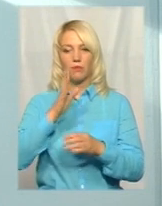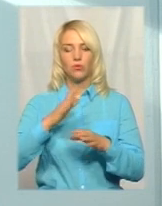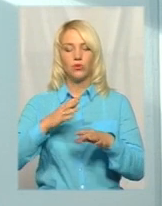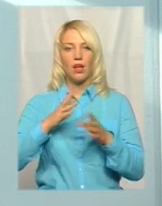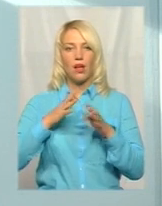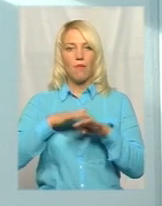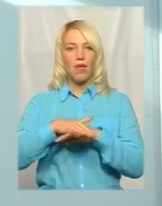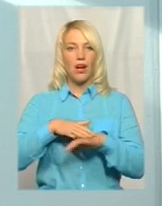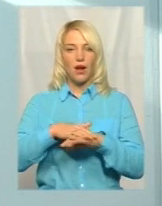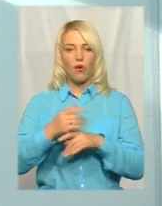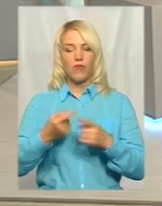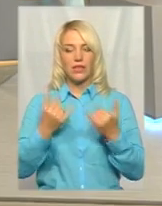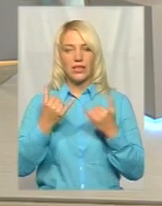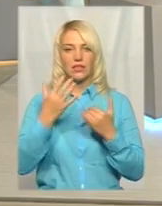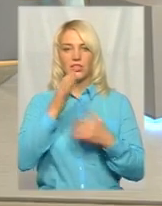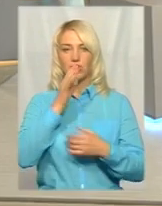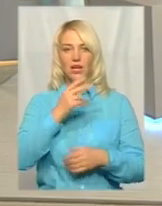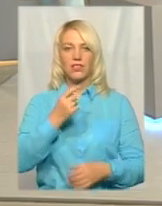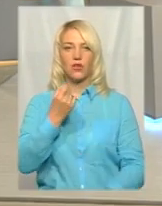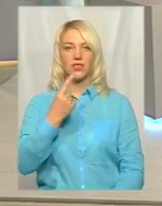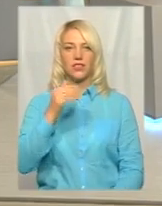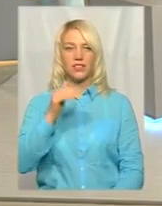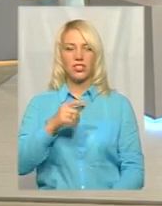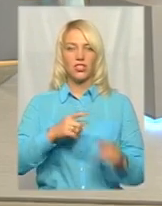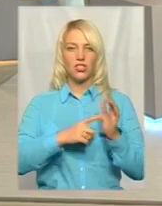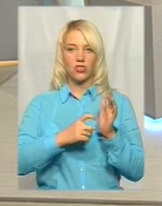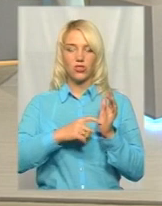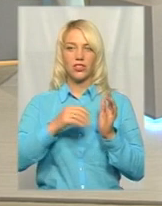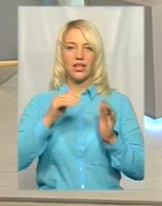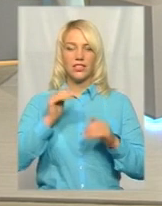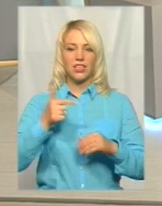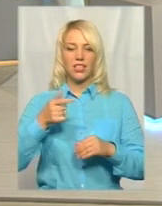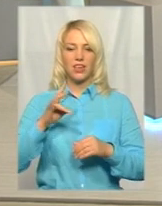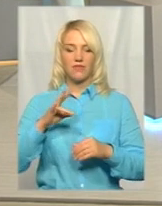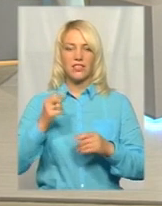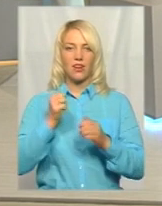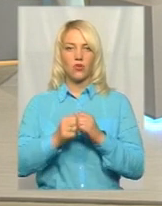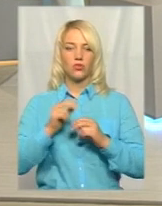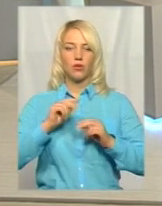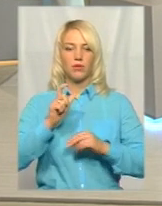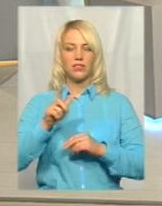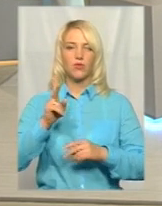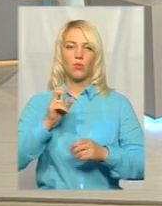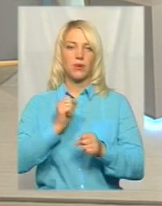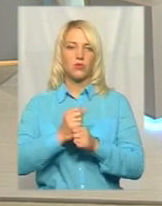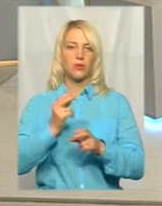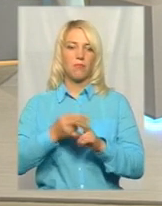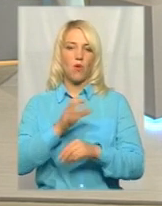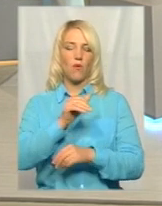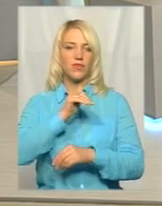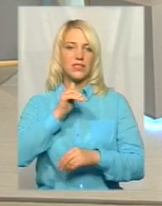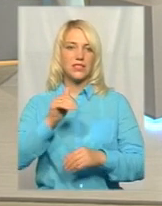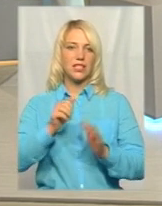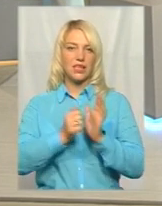час це 111 690 гривень за кожного працівника, який працює без офіційного працевлаштування, які